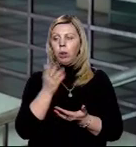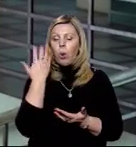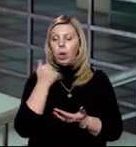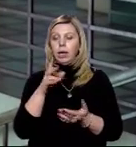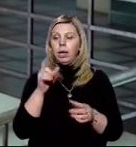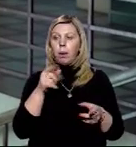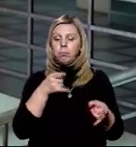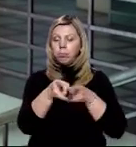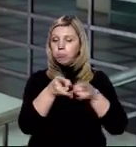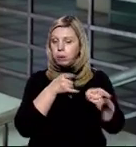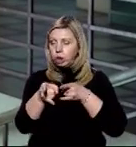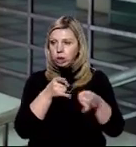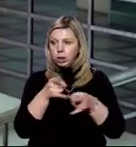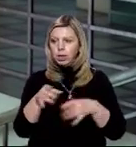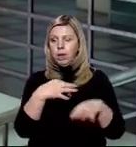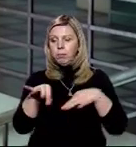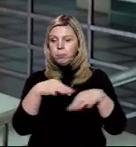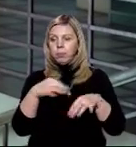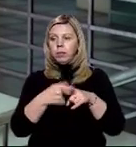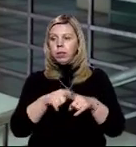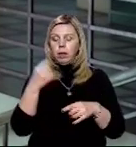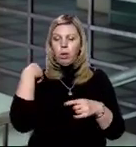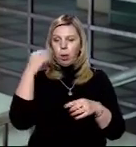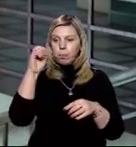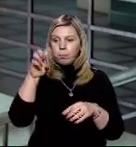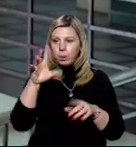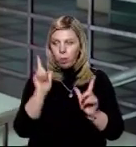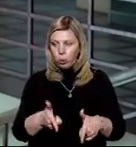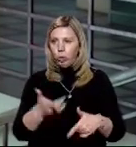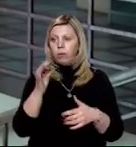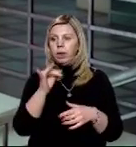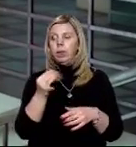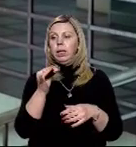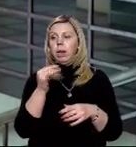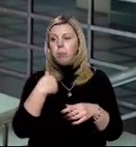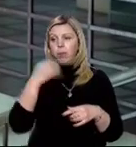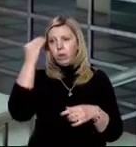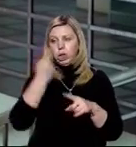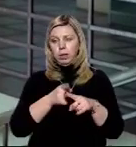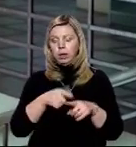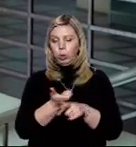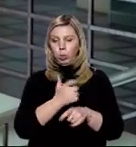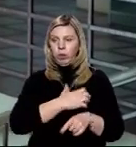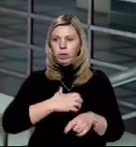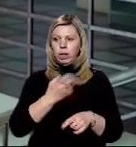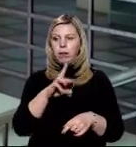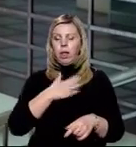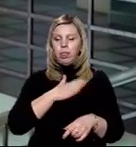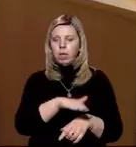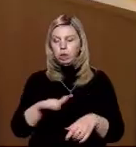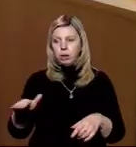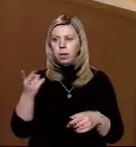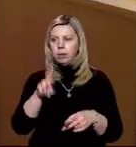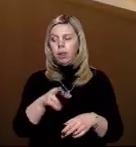коли їдуть відповідні автомобілі з поблизковими маячками. І ми вважаємо, що це є дуже важливо для наших дітей, для